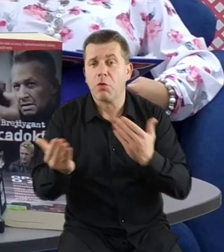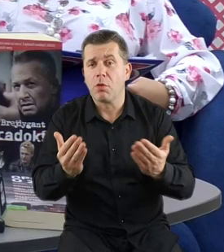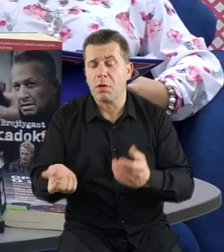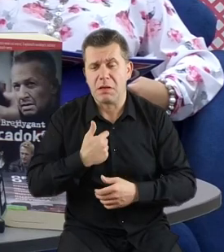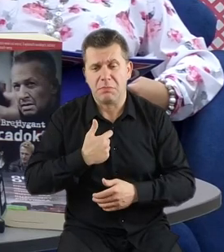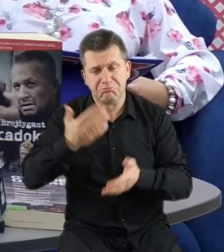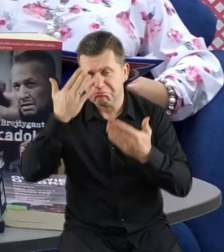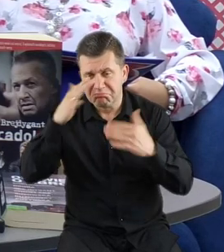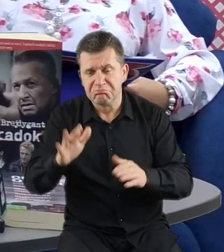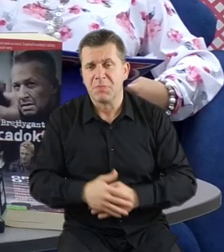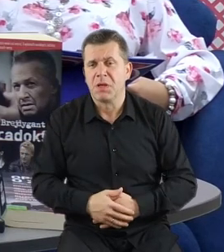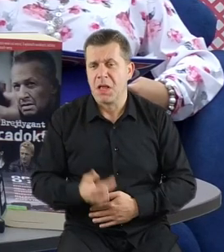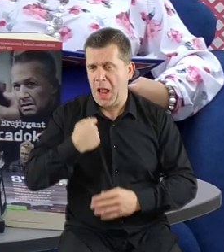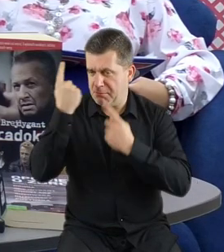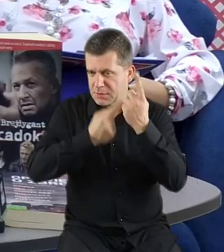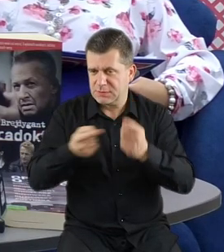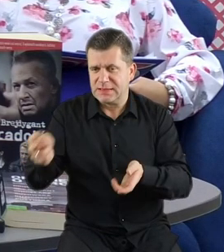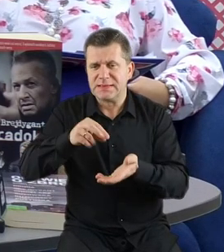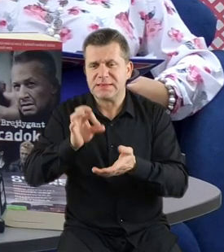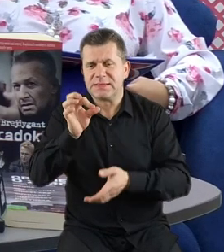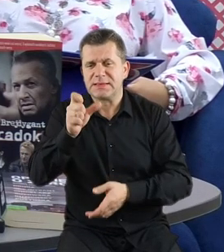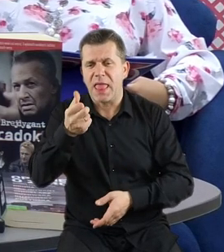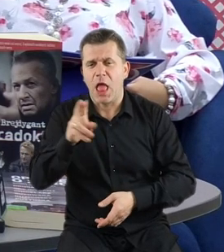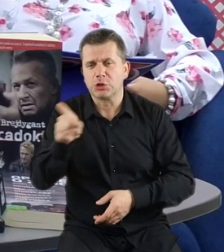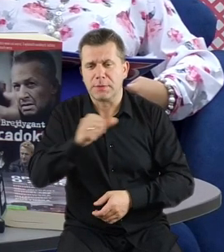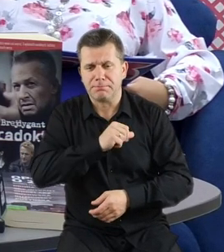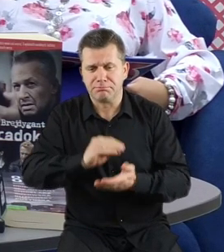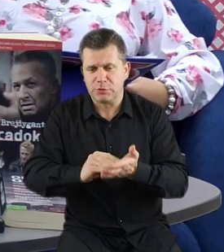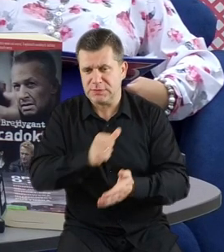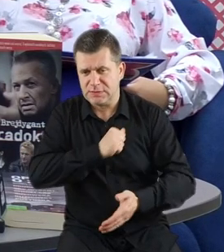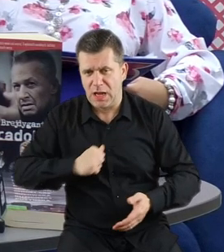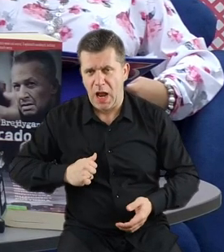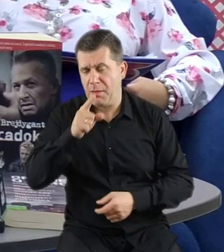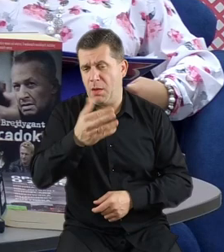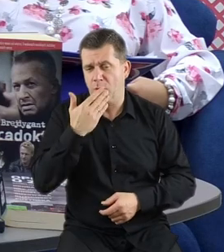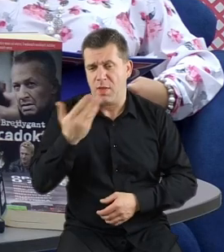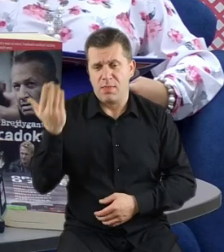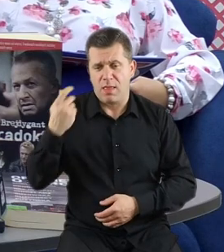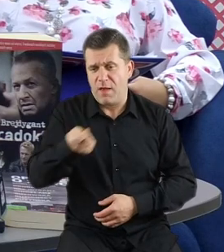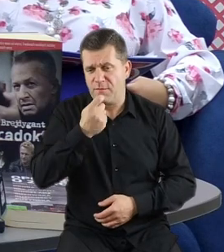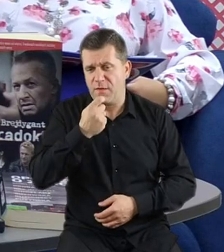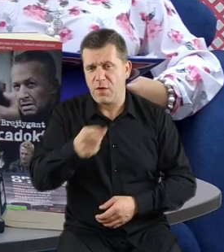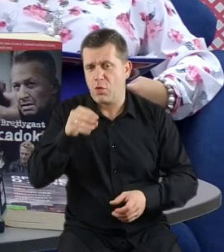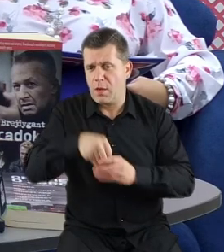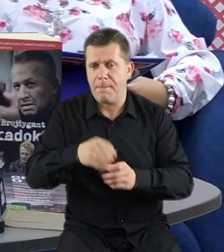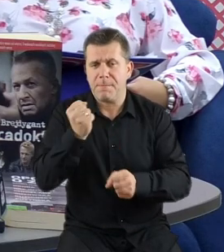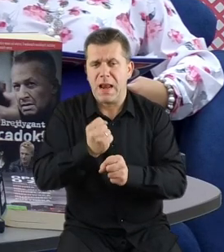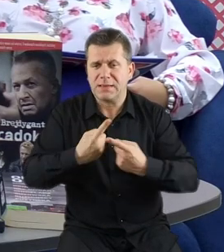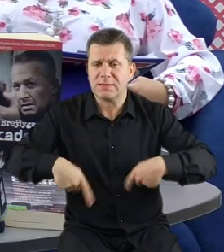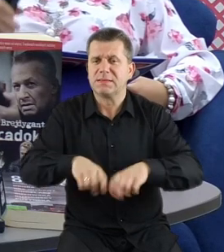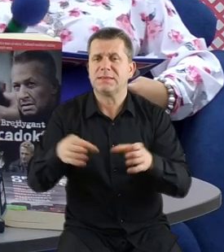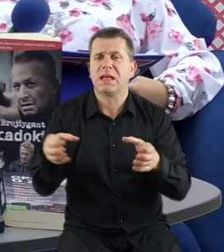jako laik sądziłam, że scenarzysta pisze scenariusz sam, a pan wspominał niedawno w wywiadzie, że jest to zdecydowanie praca